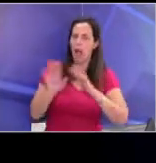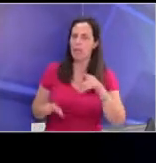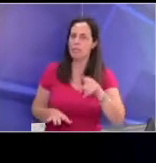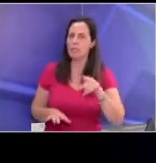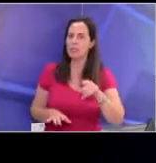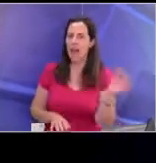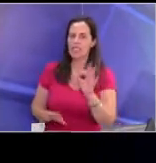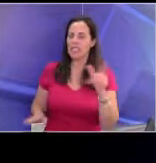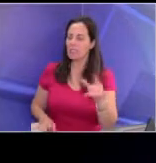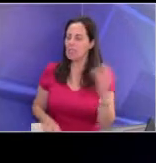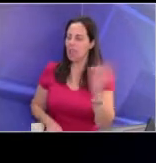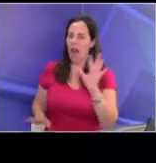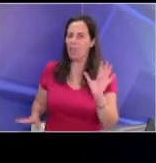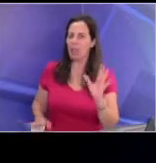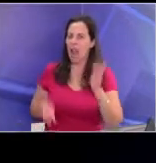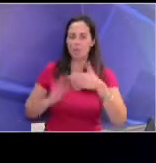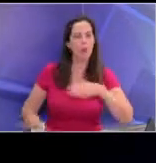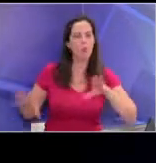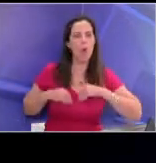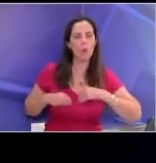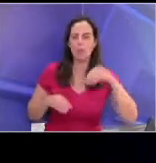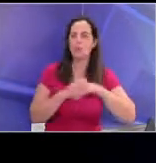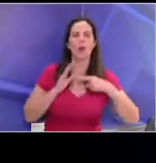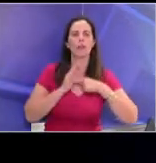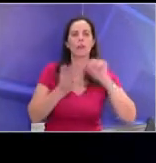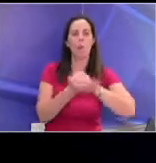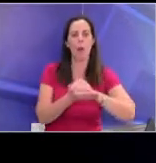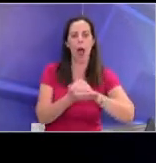זאת היא הסתה, זאת היא קריאה לאלימות, ואני לא מוכן שהתוכן הזה יהיה מומן.